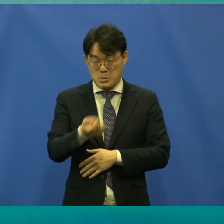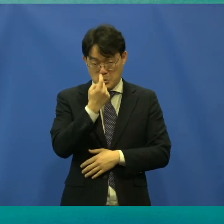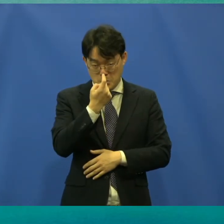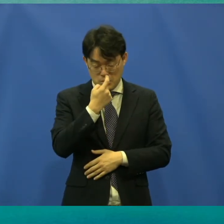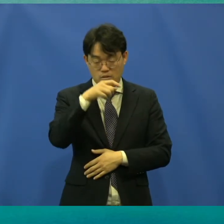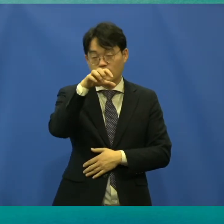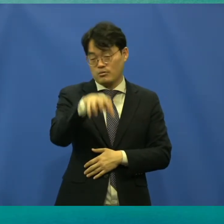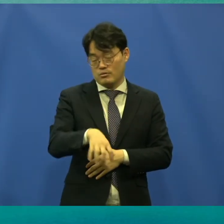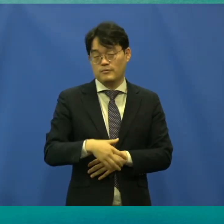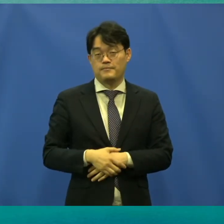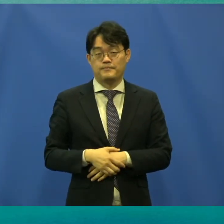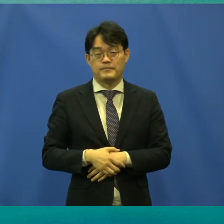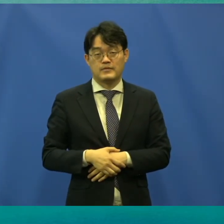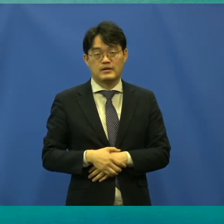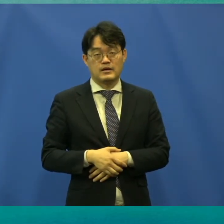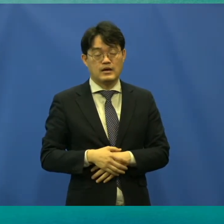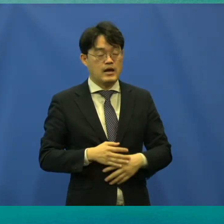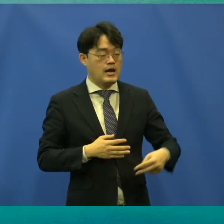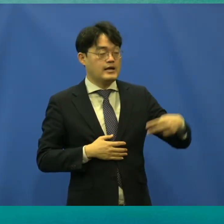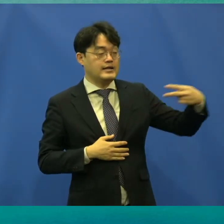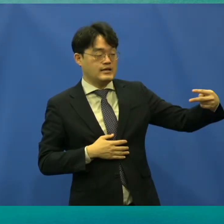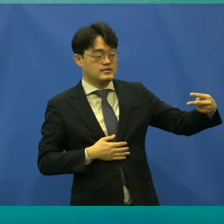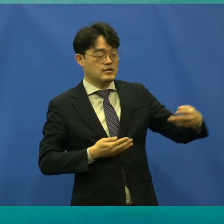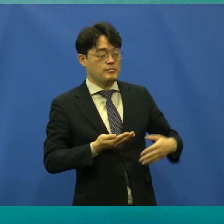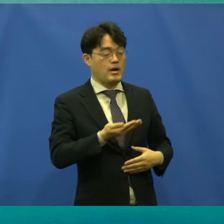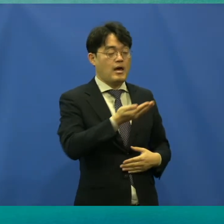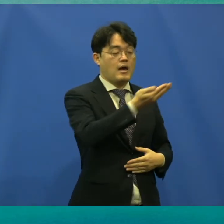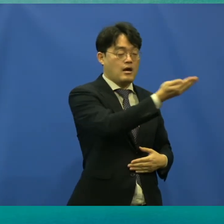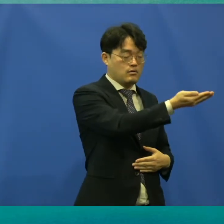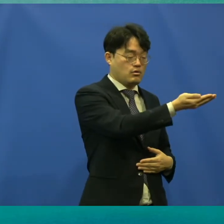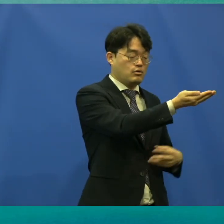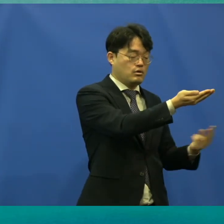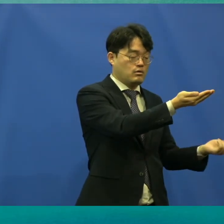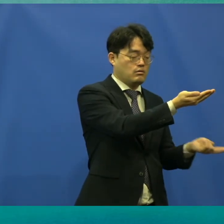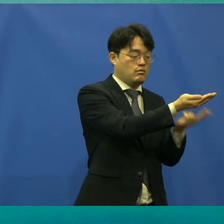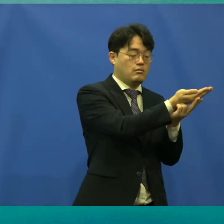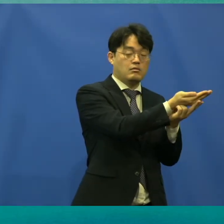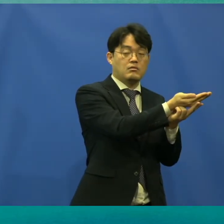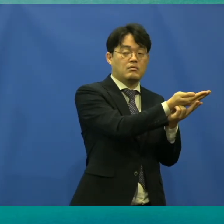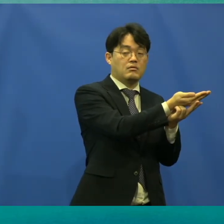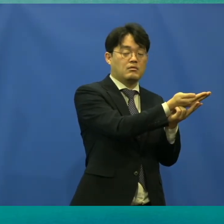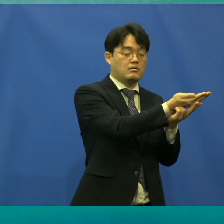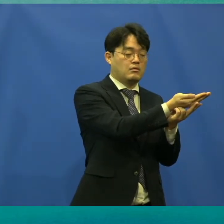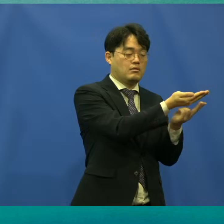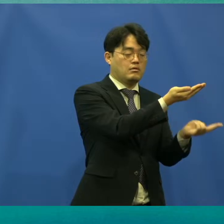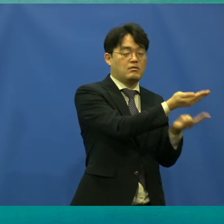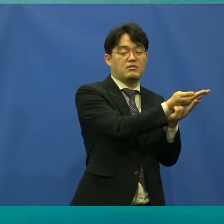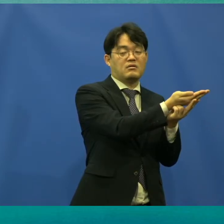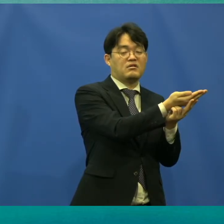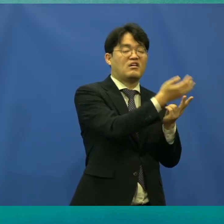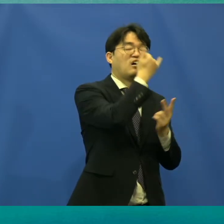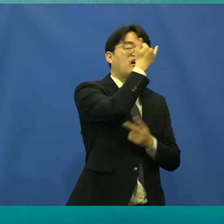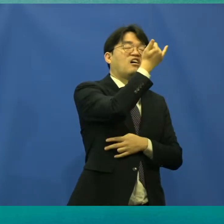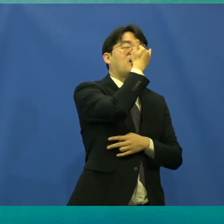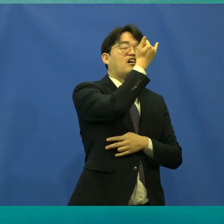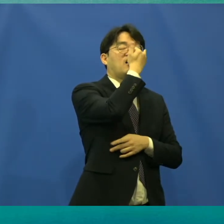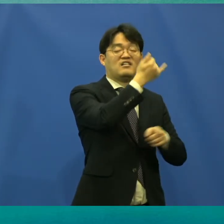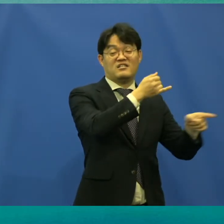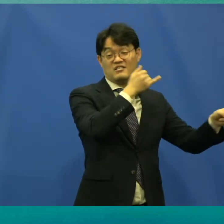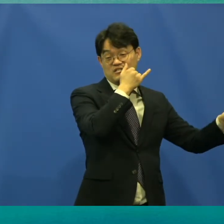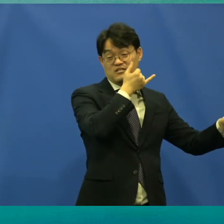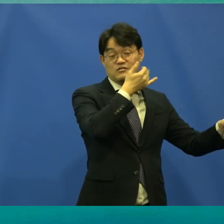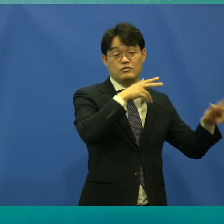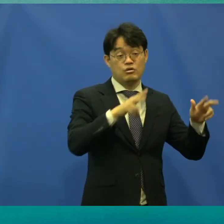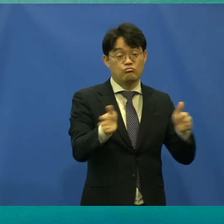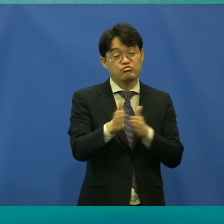다시스로 가는 배에서는 깊이 잠이라도 잤습니다. 그런데 여기서는 지침 금지. 자고 싶어도 잘 수